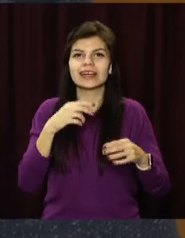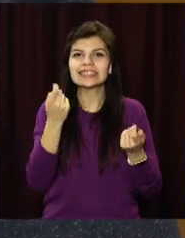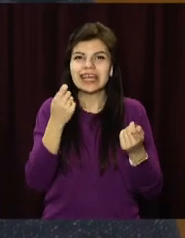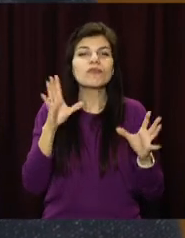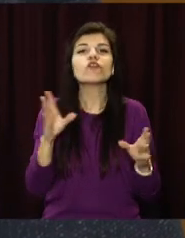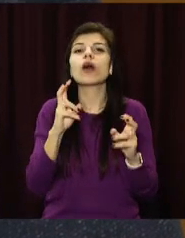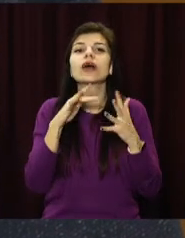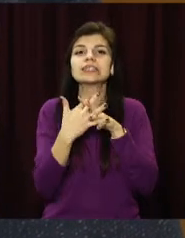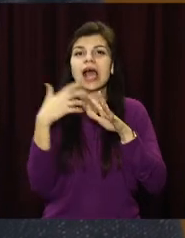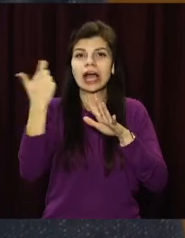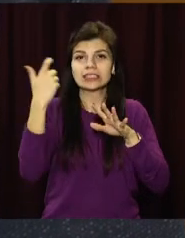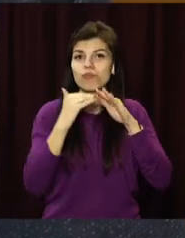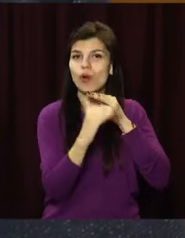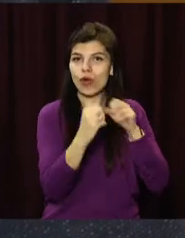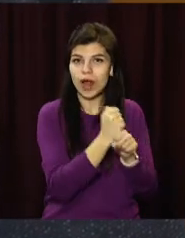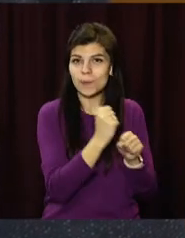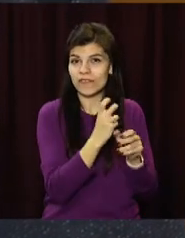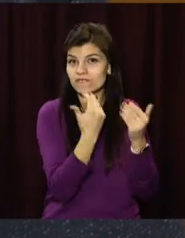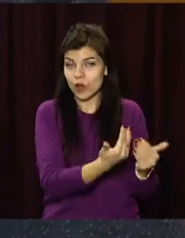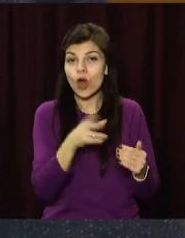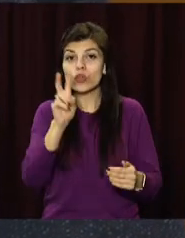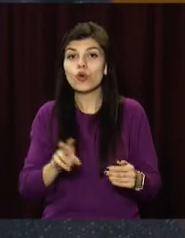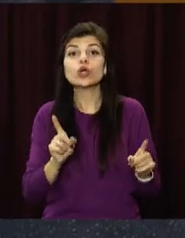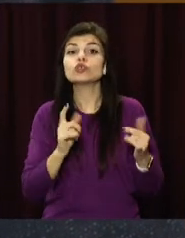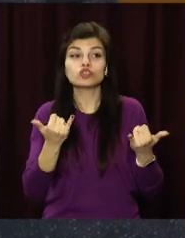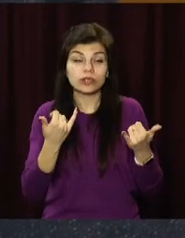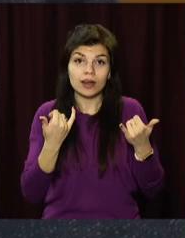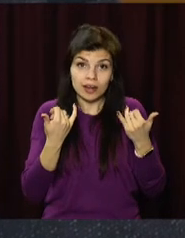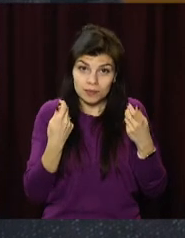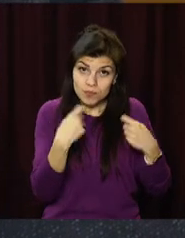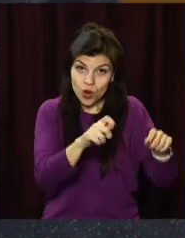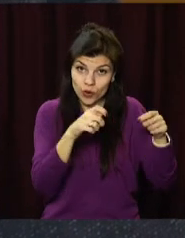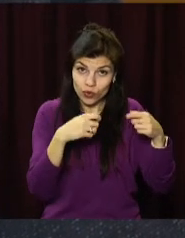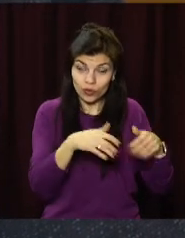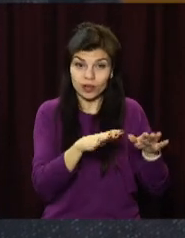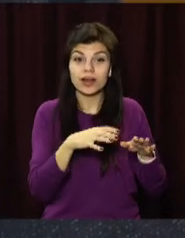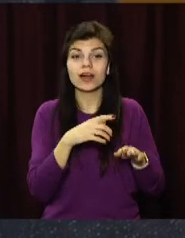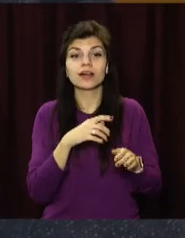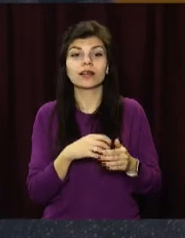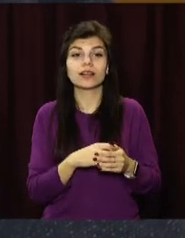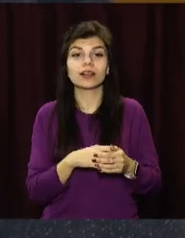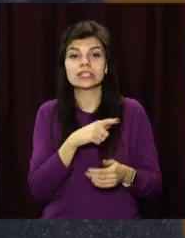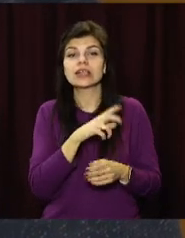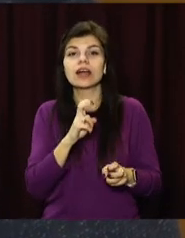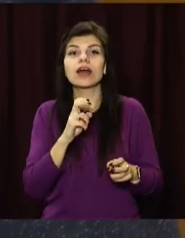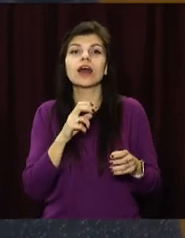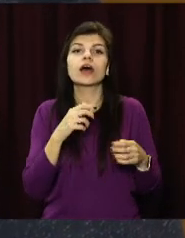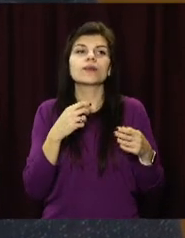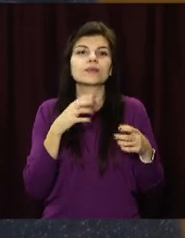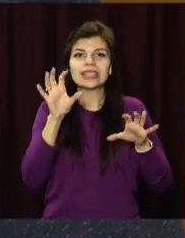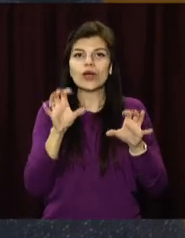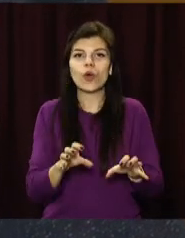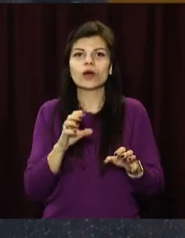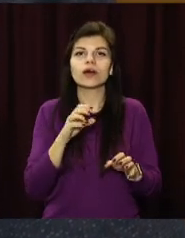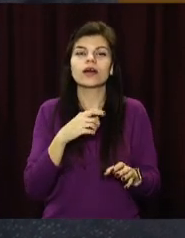йде в сільське господарство. Відповідно, долари, які заводяться сюди, не продаються. Вот, срабатывает закон спроса и предложения, то есть